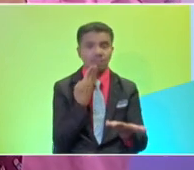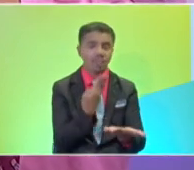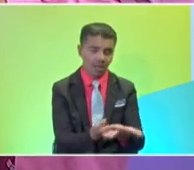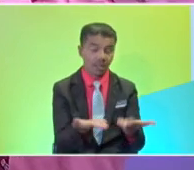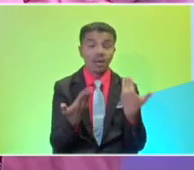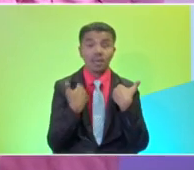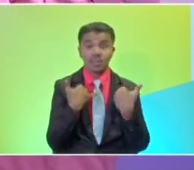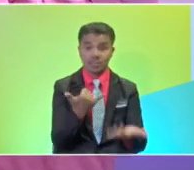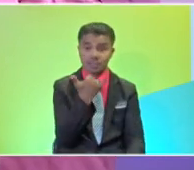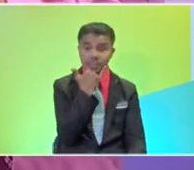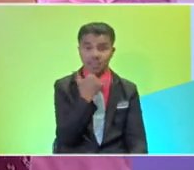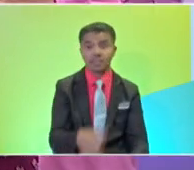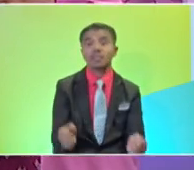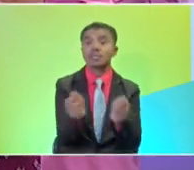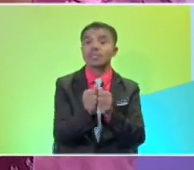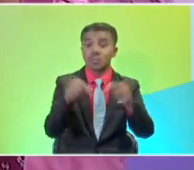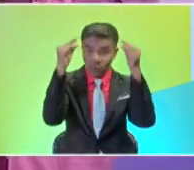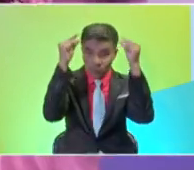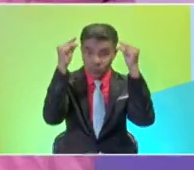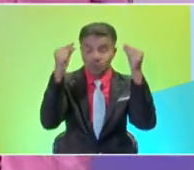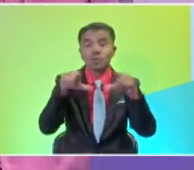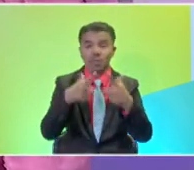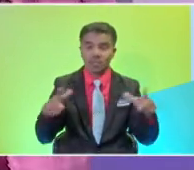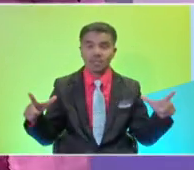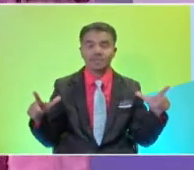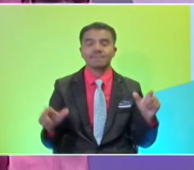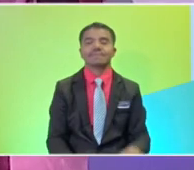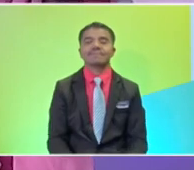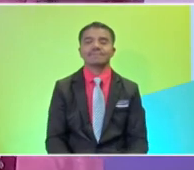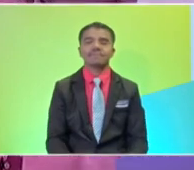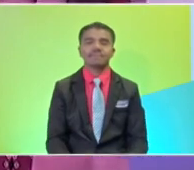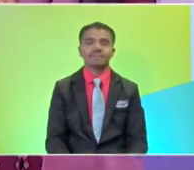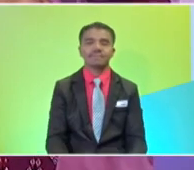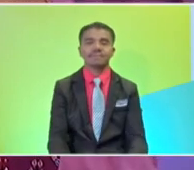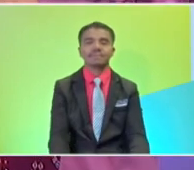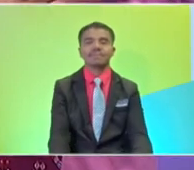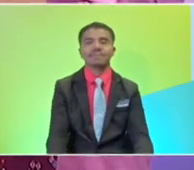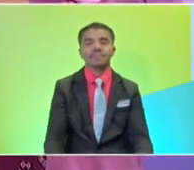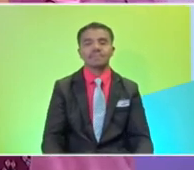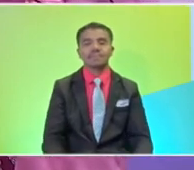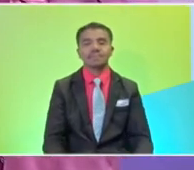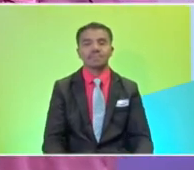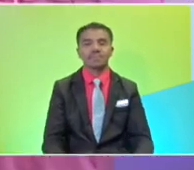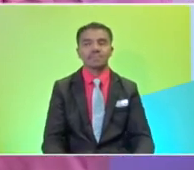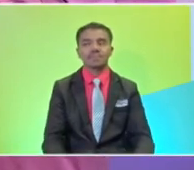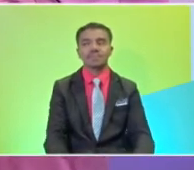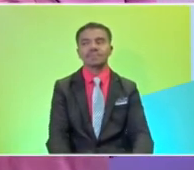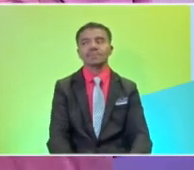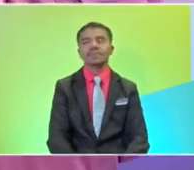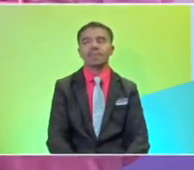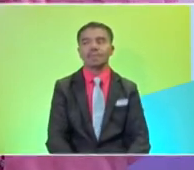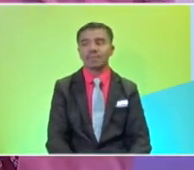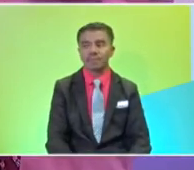dengan guru yang lain okey baik Aiman dalam bahasa Arab Kurikulum standard bahasa Arab Aiman Sekolah Menengah